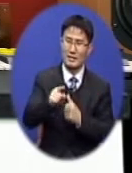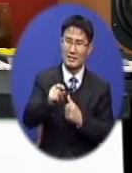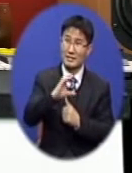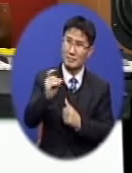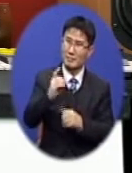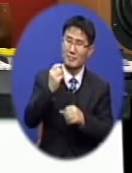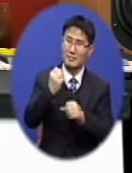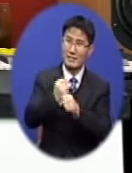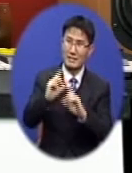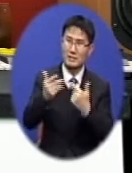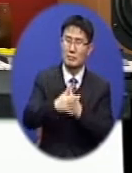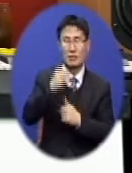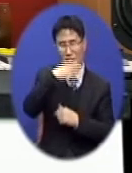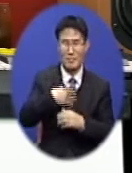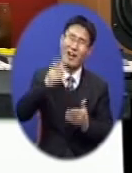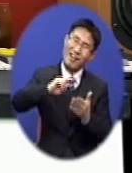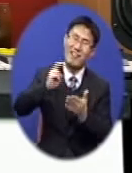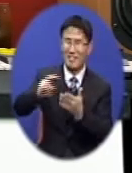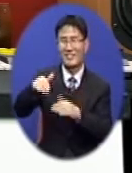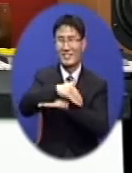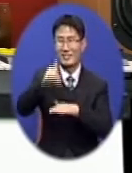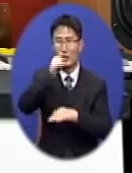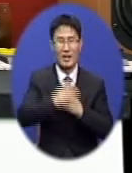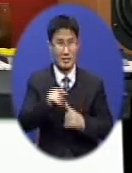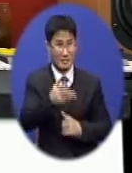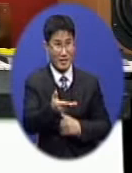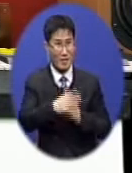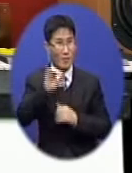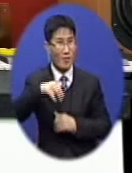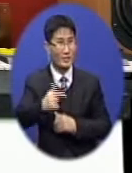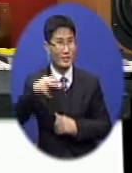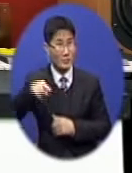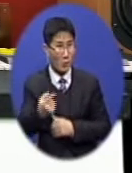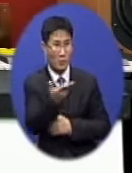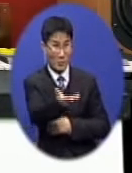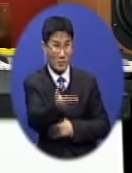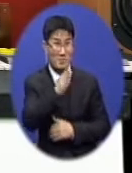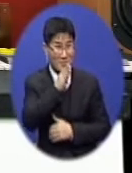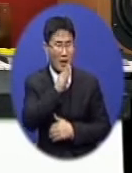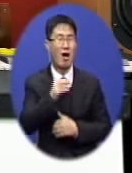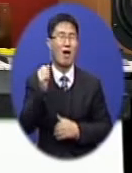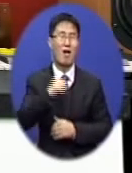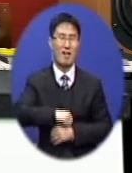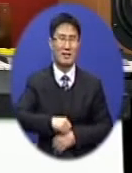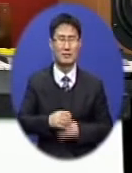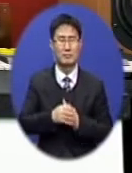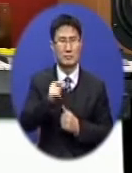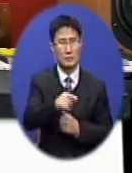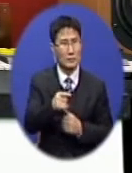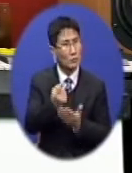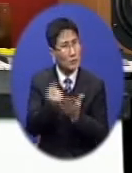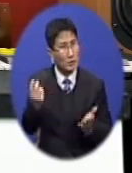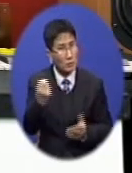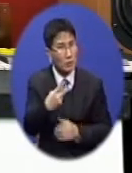아니지만 다른 네. 가수들이 이제 부르면서 다니더라고요. 그 원조라고 그러지 원조. 네, 앨범은 제가 냈고요. 그럼 김혜영 선생님이구나. 네. 그럼 그거 말고